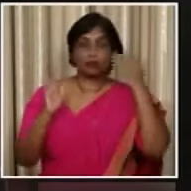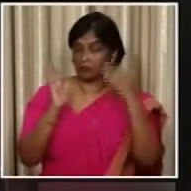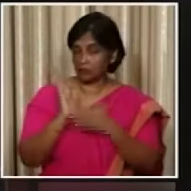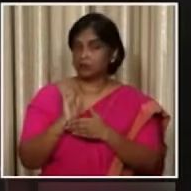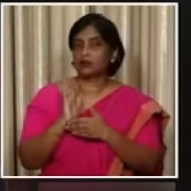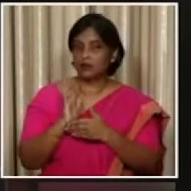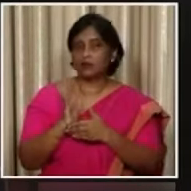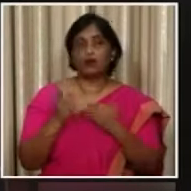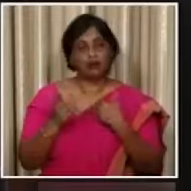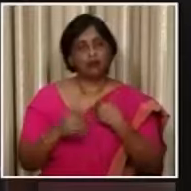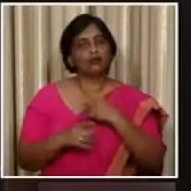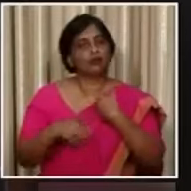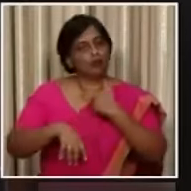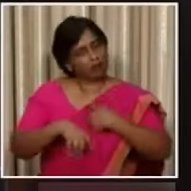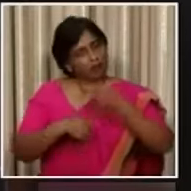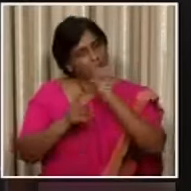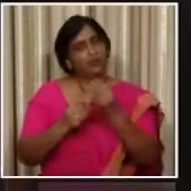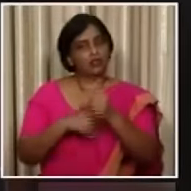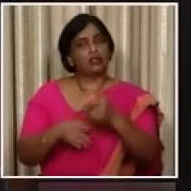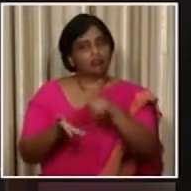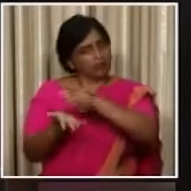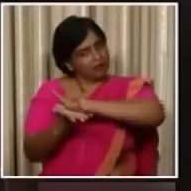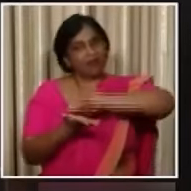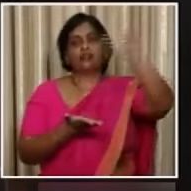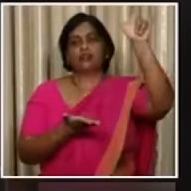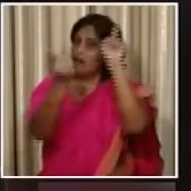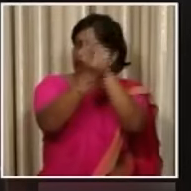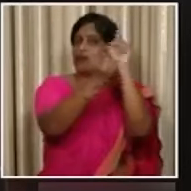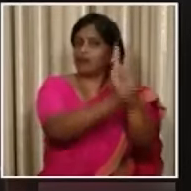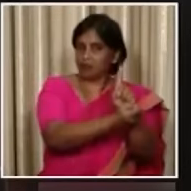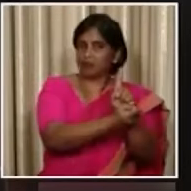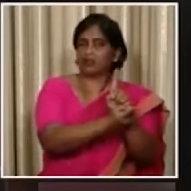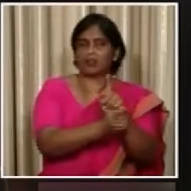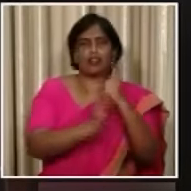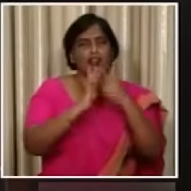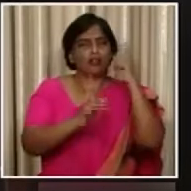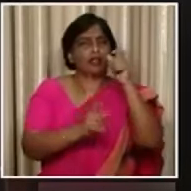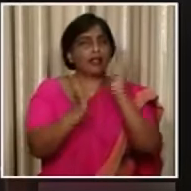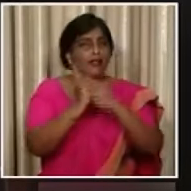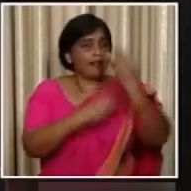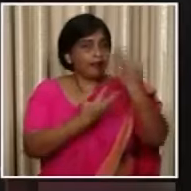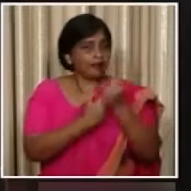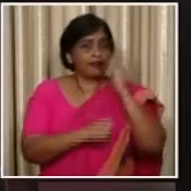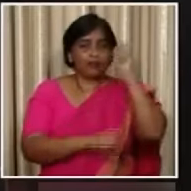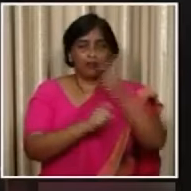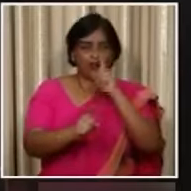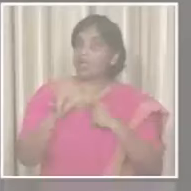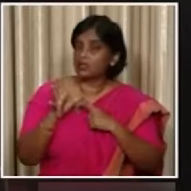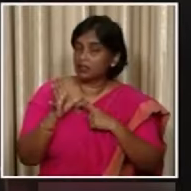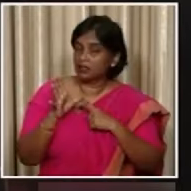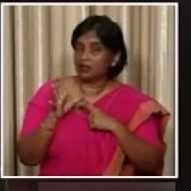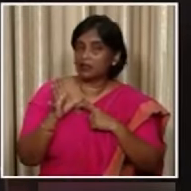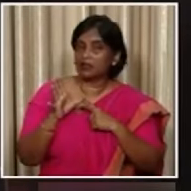අසුබද? අපි ඔබතුමාට අවසරය දෙන්නම් දැම්මම රට යන්න. ගිහිල්ලා හම්බු වෙන්න. ජාත්‍යන්තර ස්වෛරී බැනුම් කර හිමියන් එක්ක සාකච්ඡා